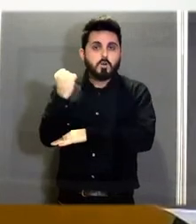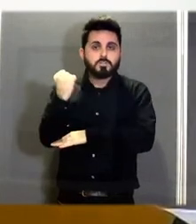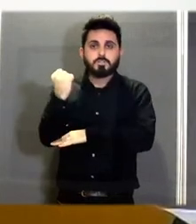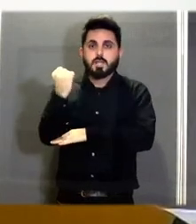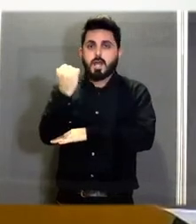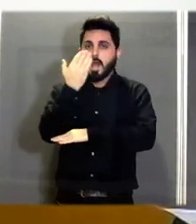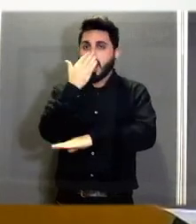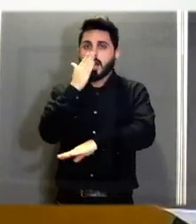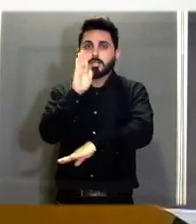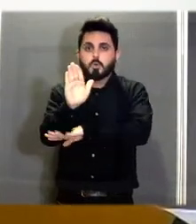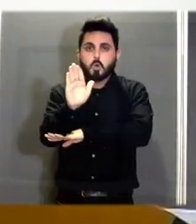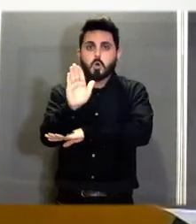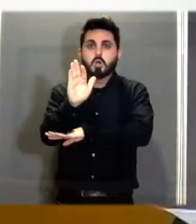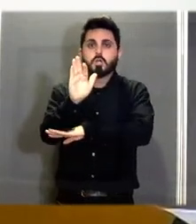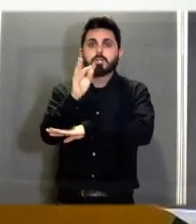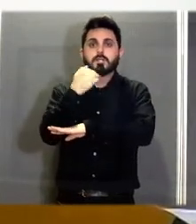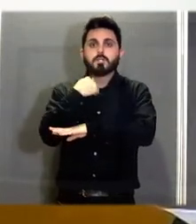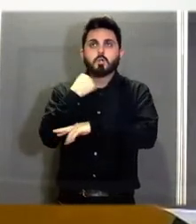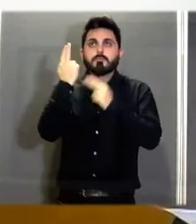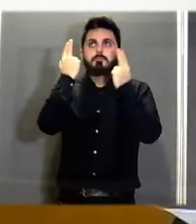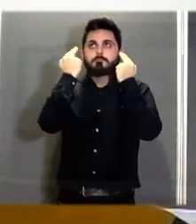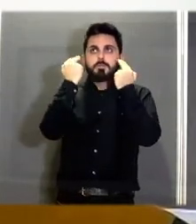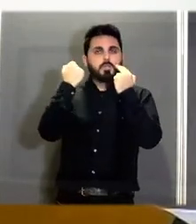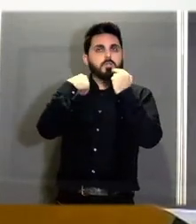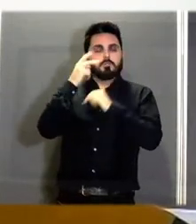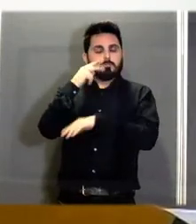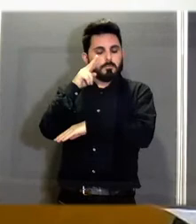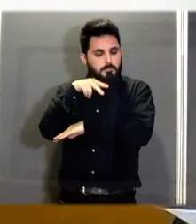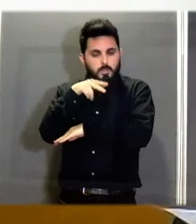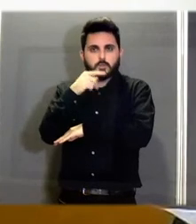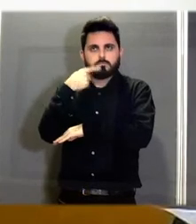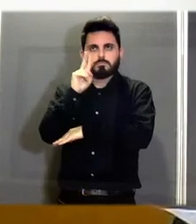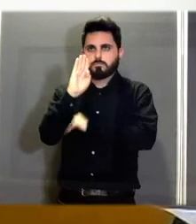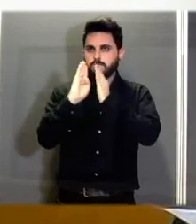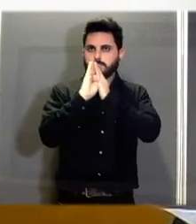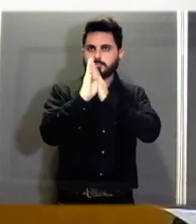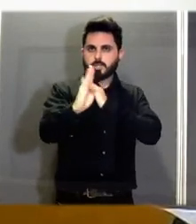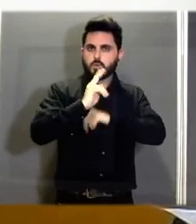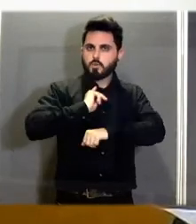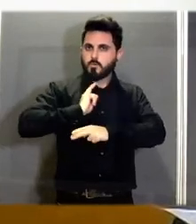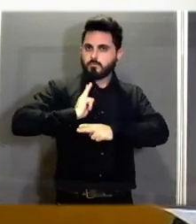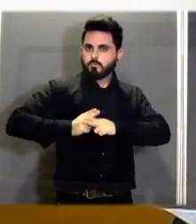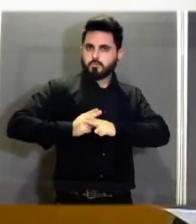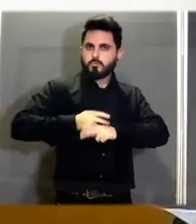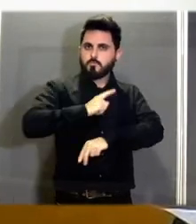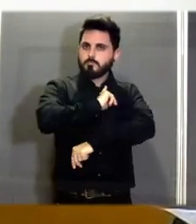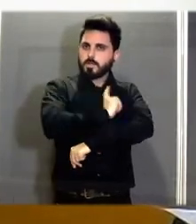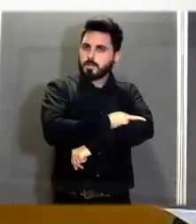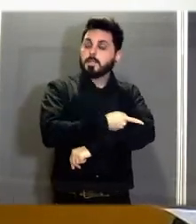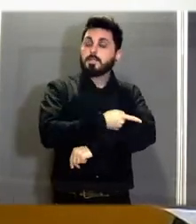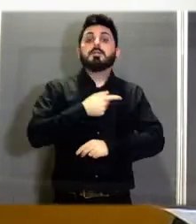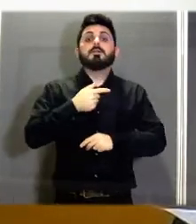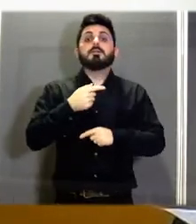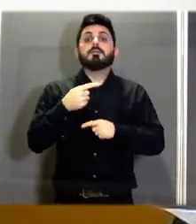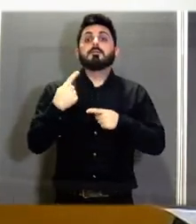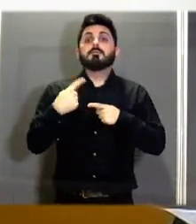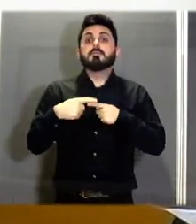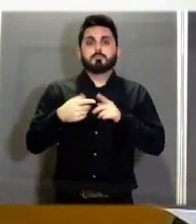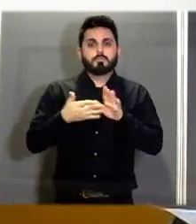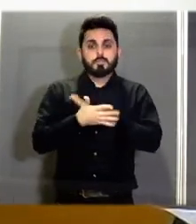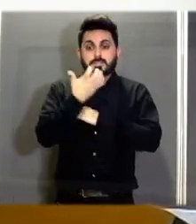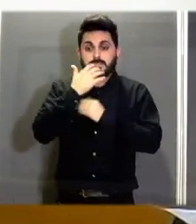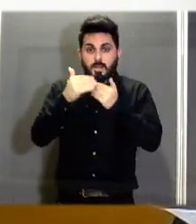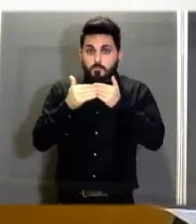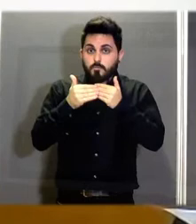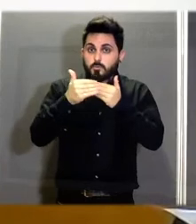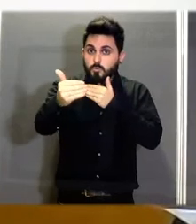convenciment, no baixar mai el cap, mirar sempre els ulls i pensar això, que si volem ser de